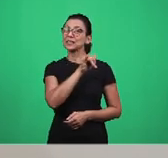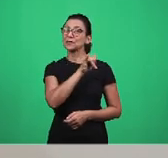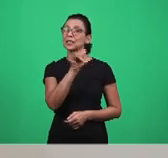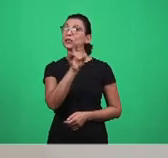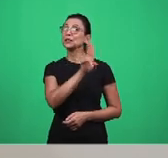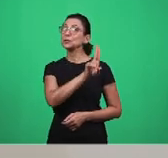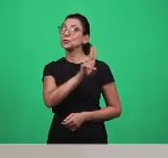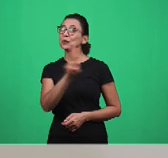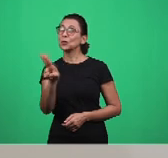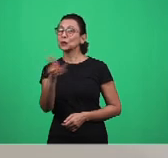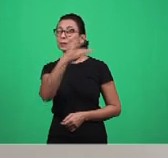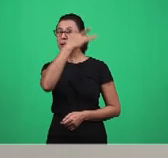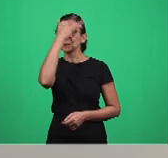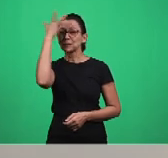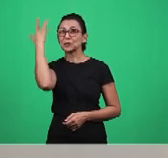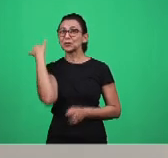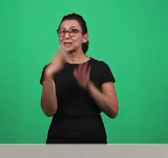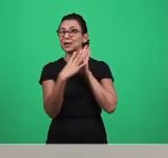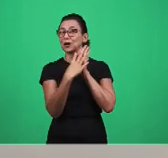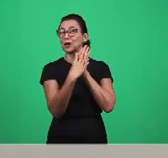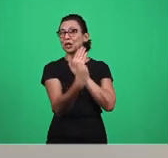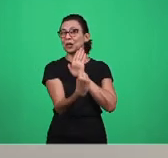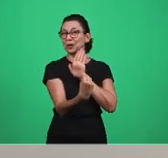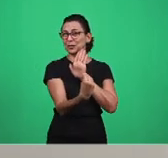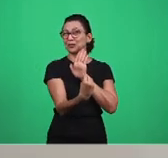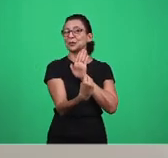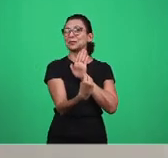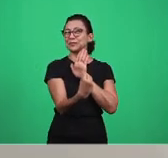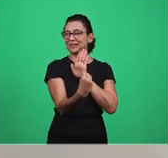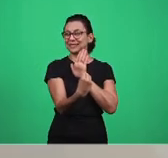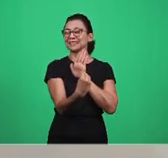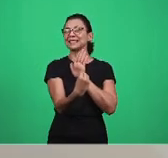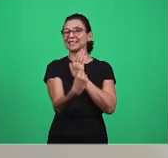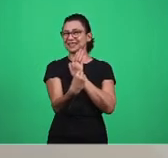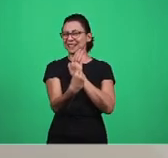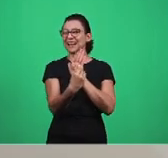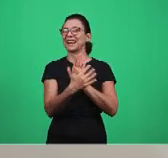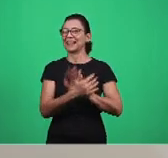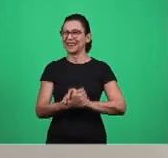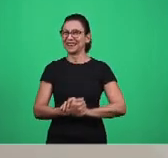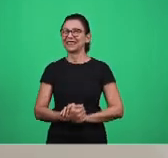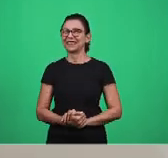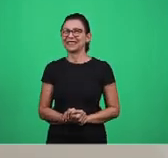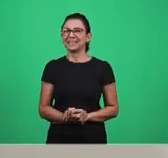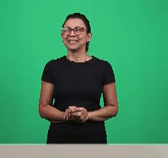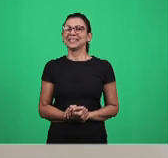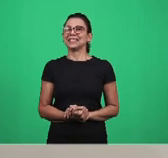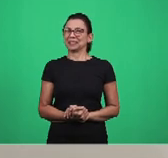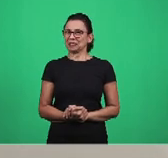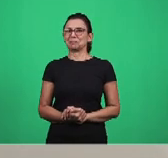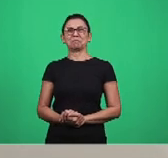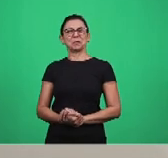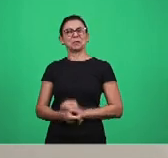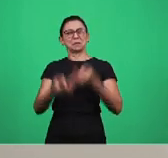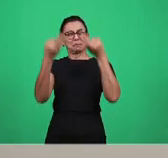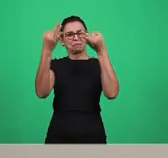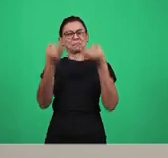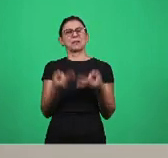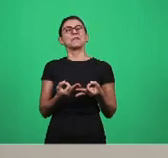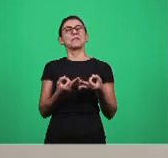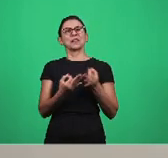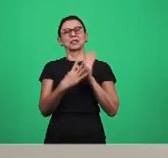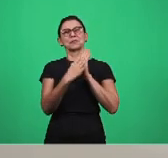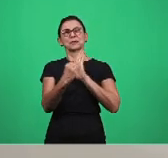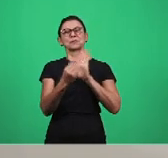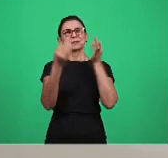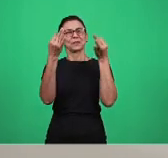que tu veux imiter. Et tu l'imites très bien. Donc dimanche prochain, je veux te voir